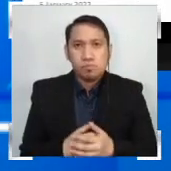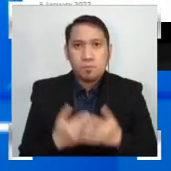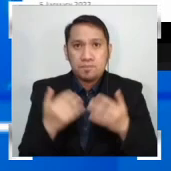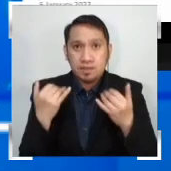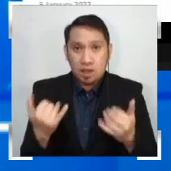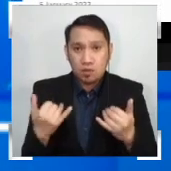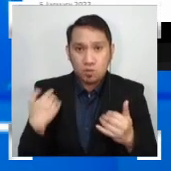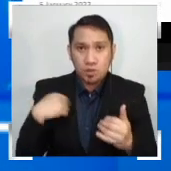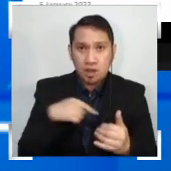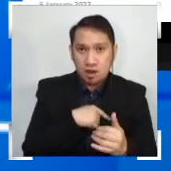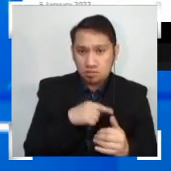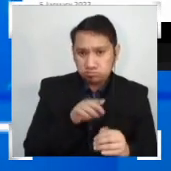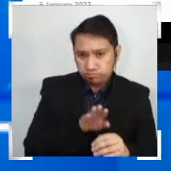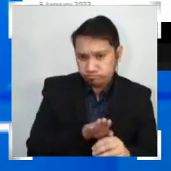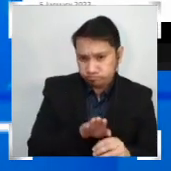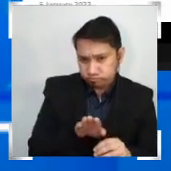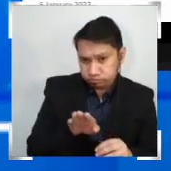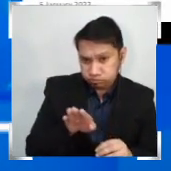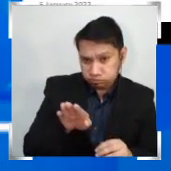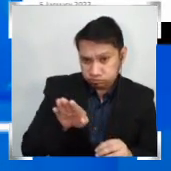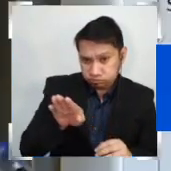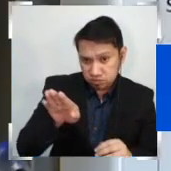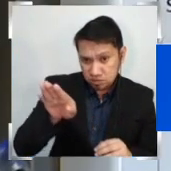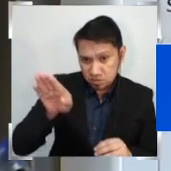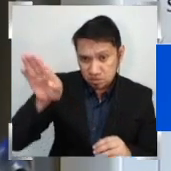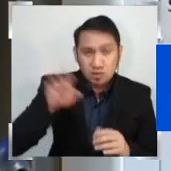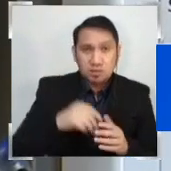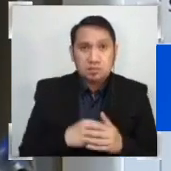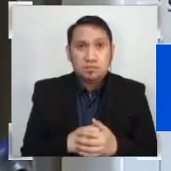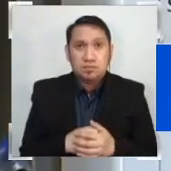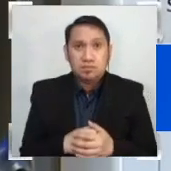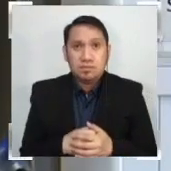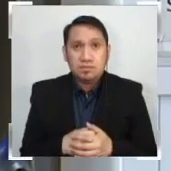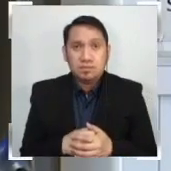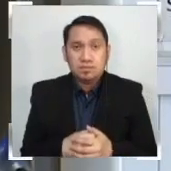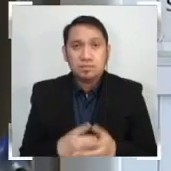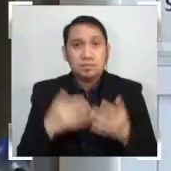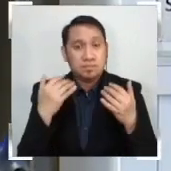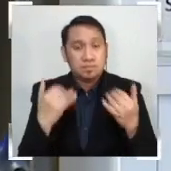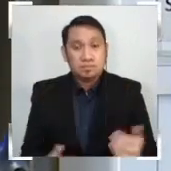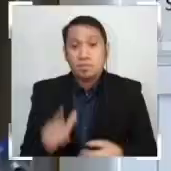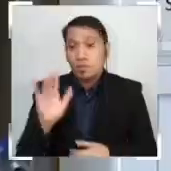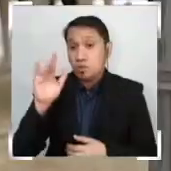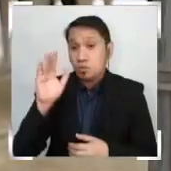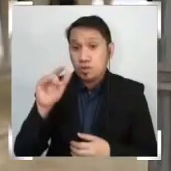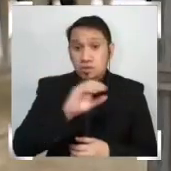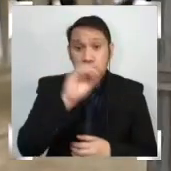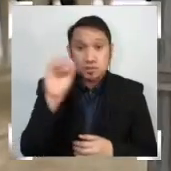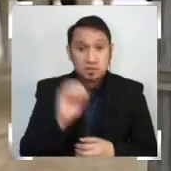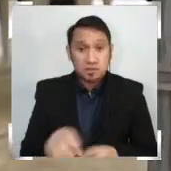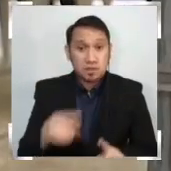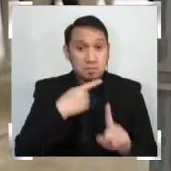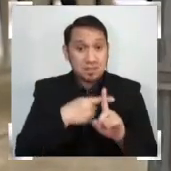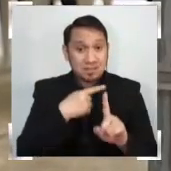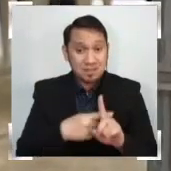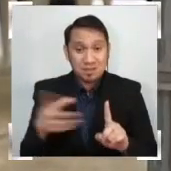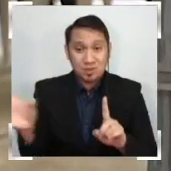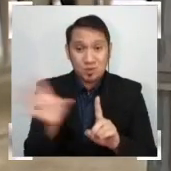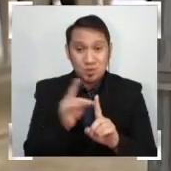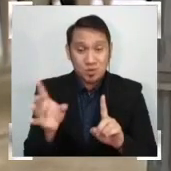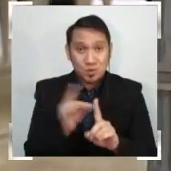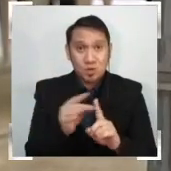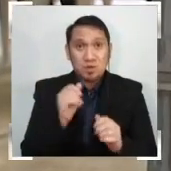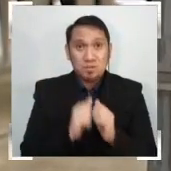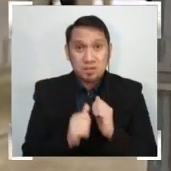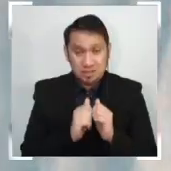to the effective peak of the previous surge. Pumalo sa 25% ng positivity rate o ang porsyento ng mga